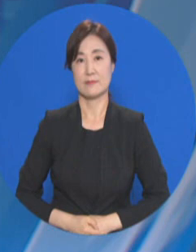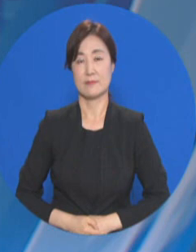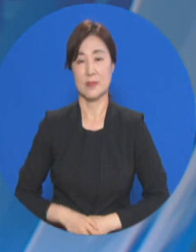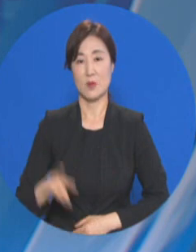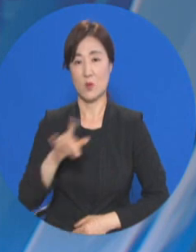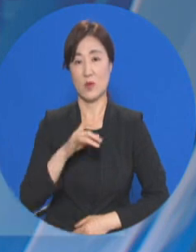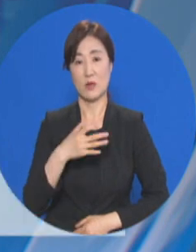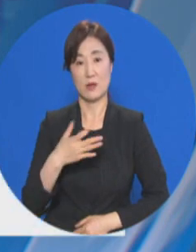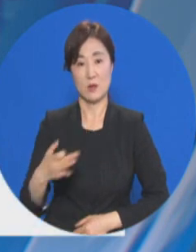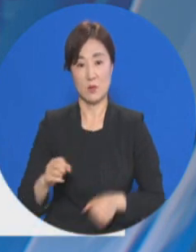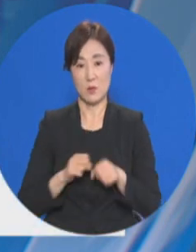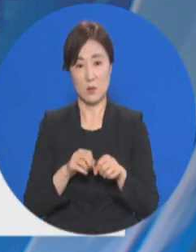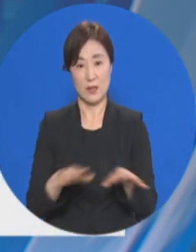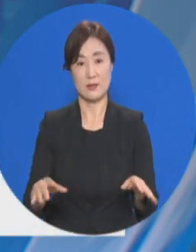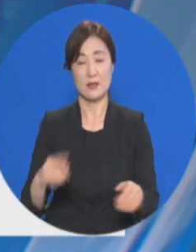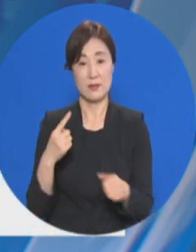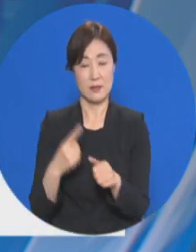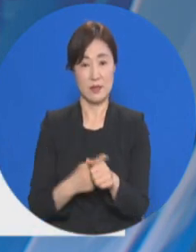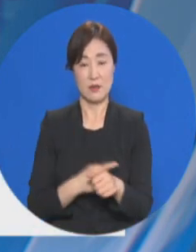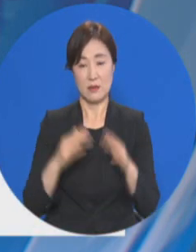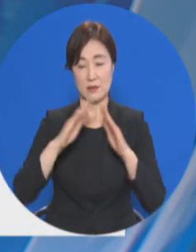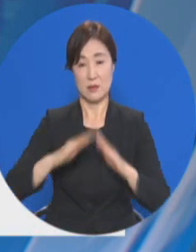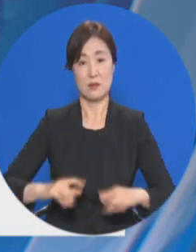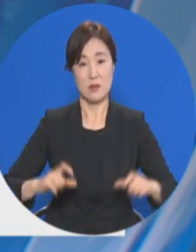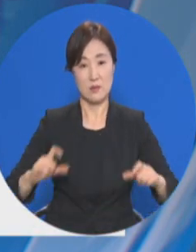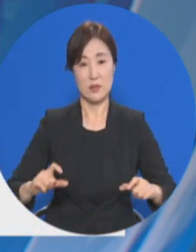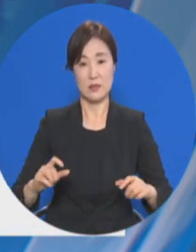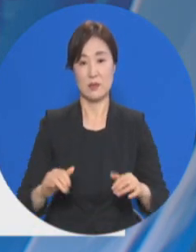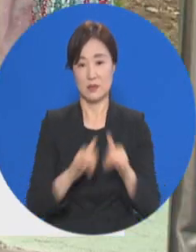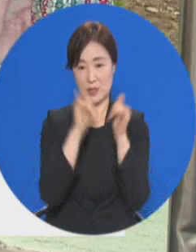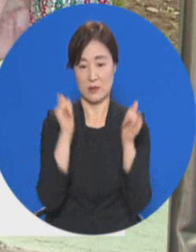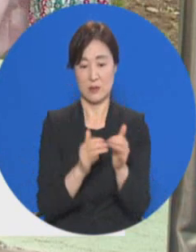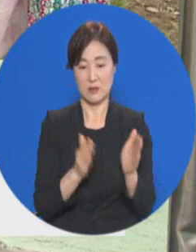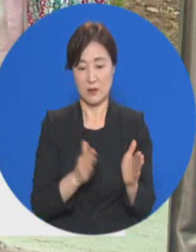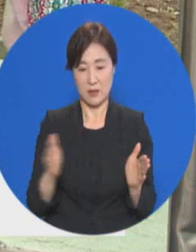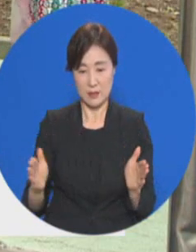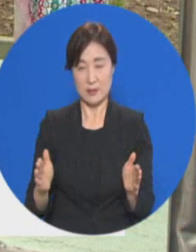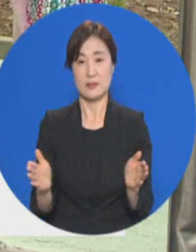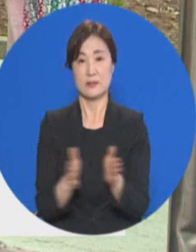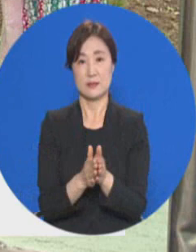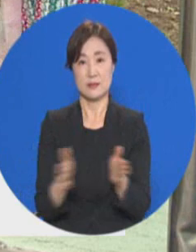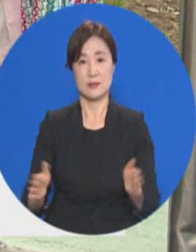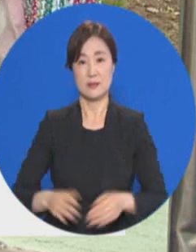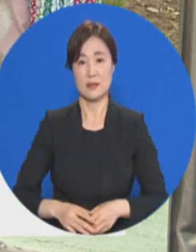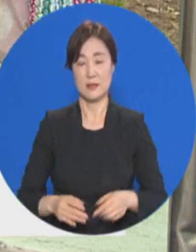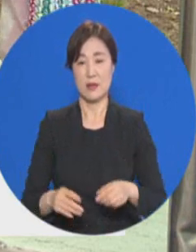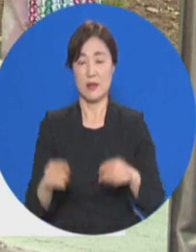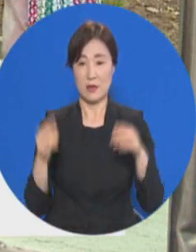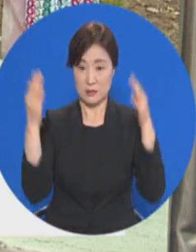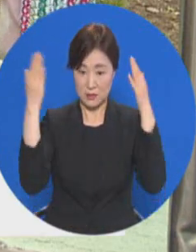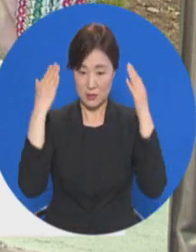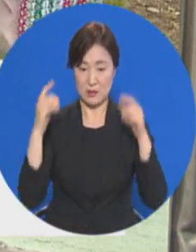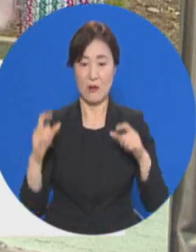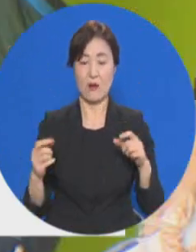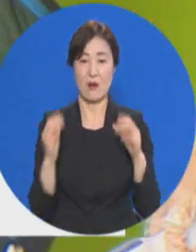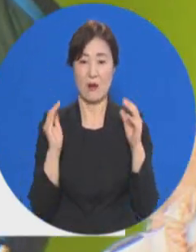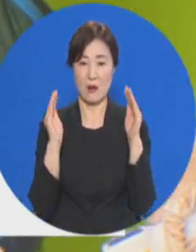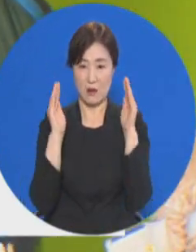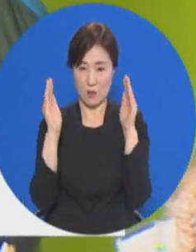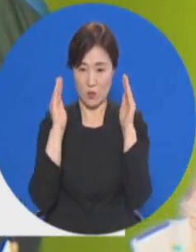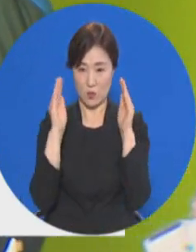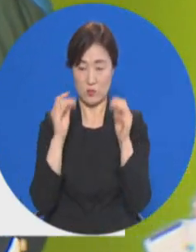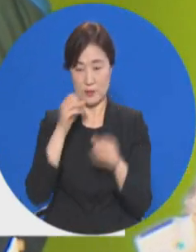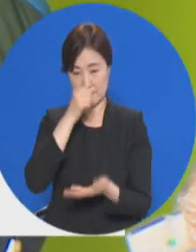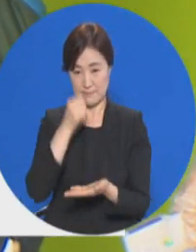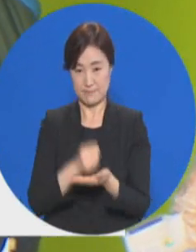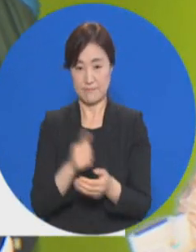코로나19 확산에 따라 전남도가 사회적 거리두기 2단계를 시행하는 가운데 도내 각급 학교는 대부분 등교 수업을 진행하고